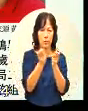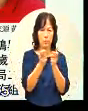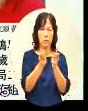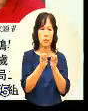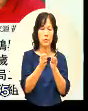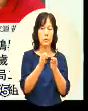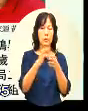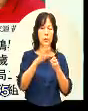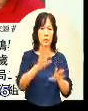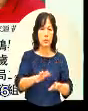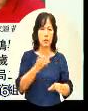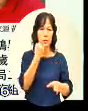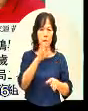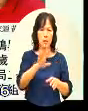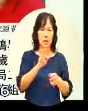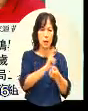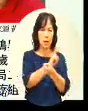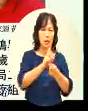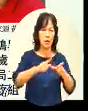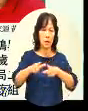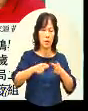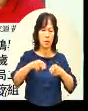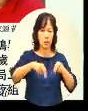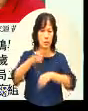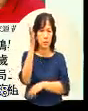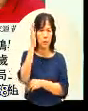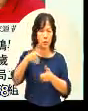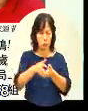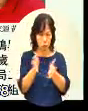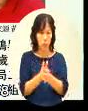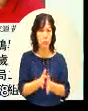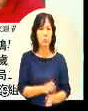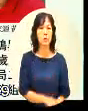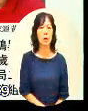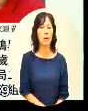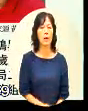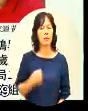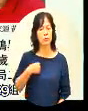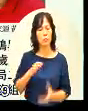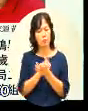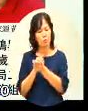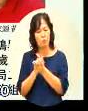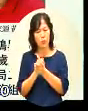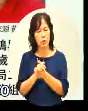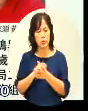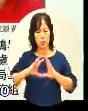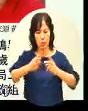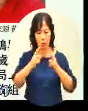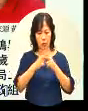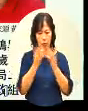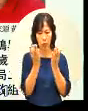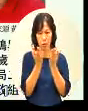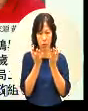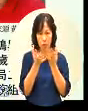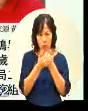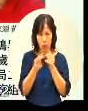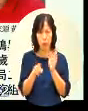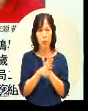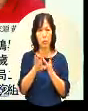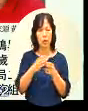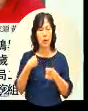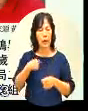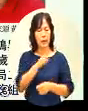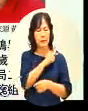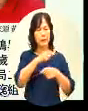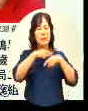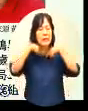是现任的林园行政组长，那他是我一个好朋友的国小同学，那他自杀的前